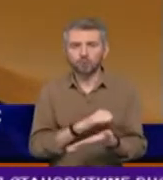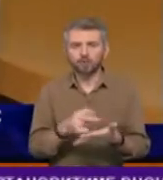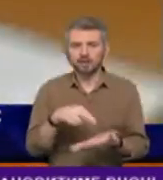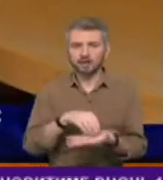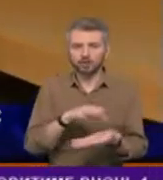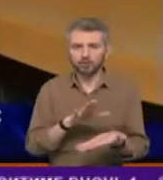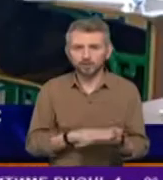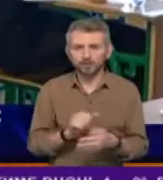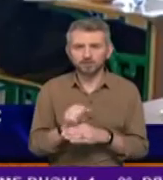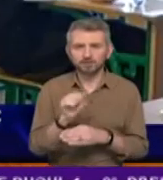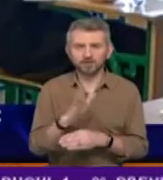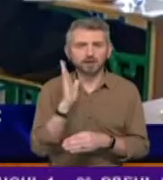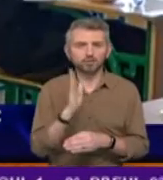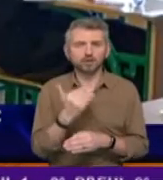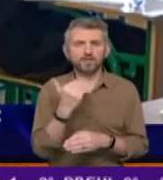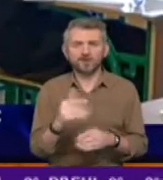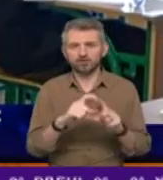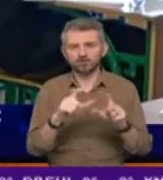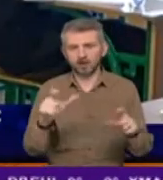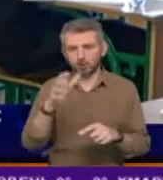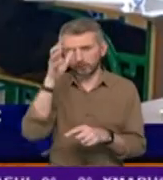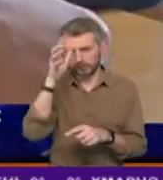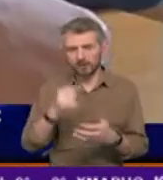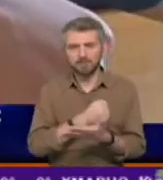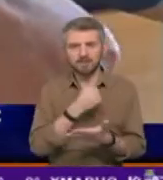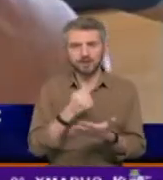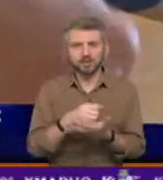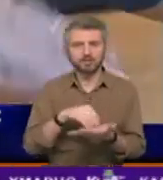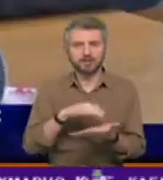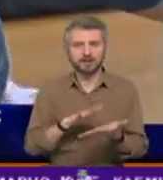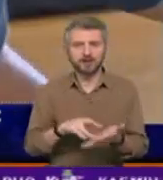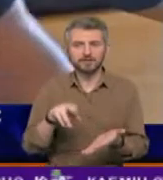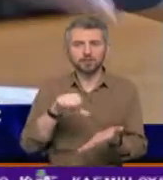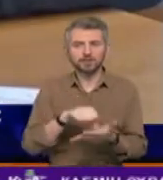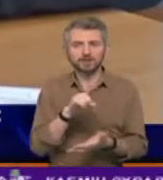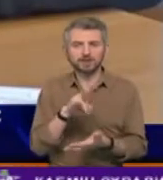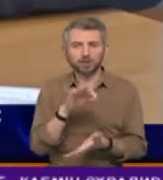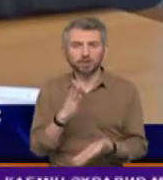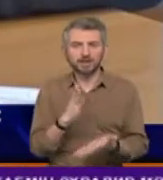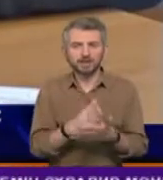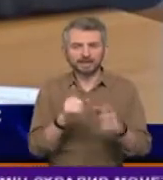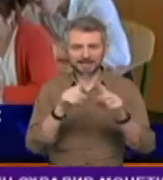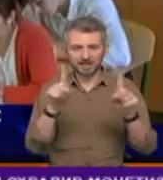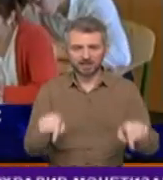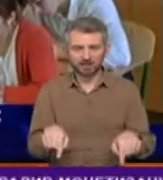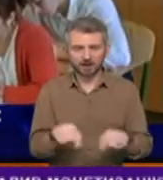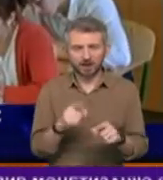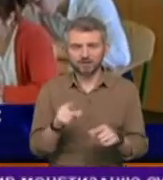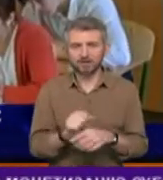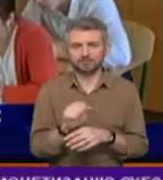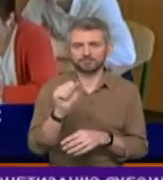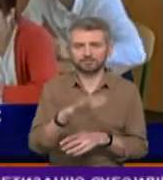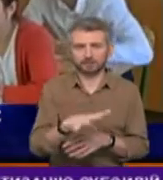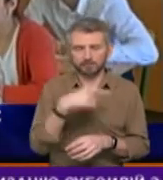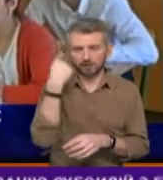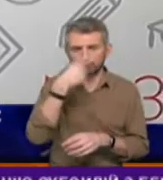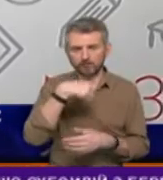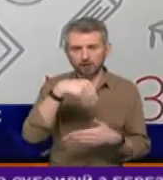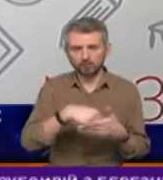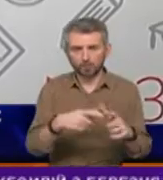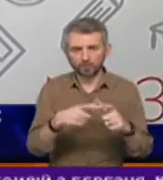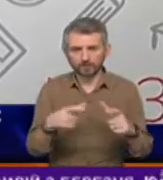воно не вводилось, воно з першого разу не завжди працює ідеально. А я скажу, більше. Я дуже радий, що